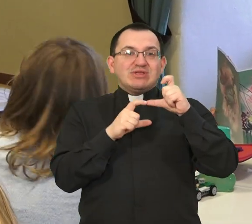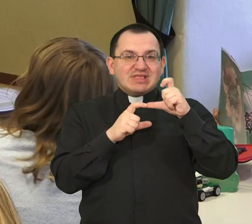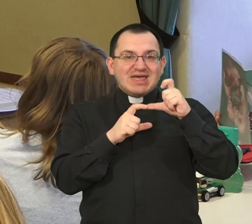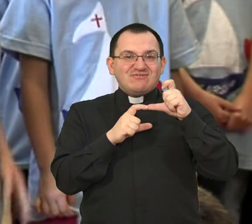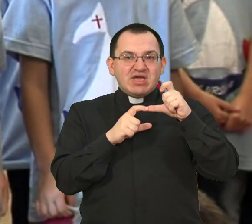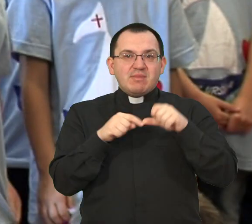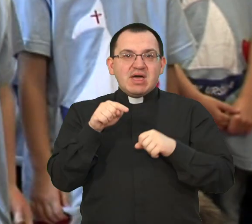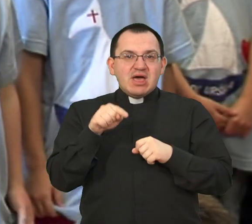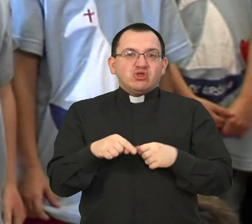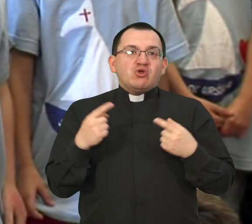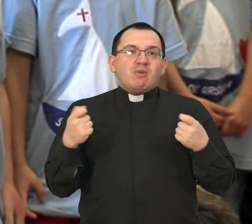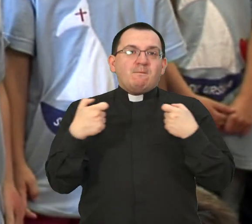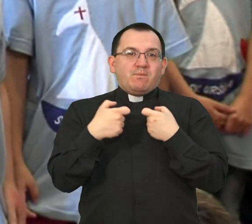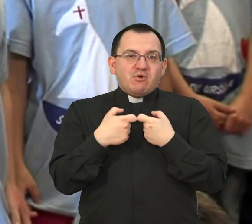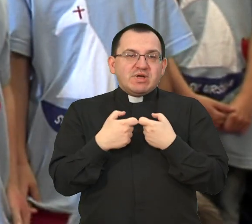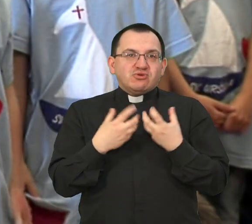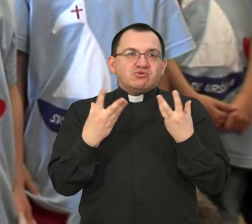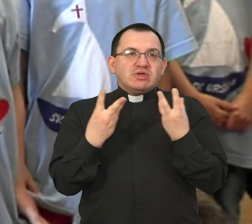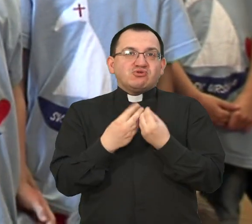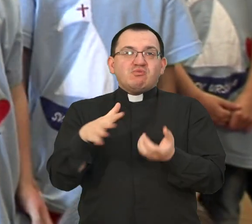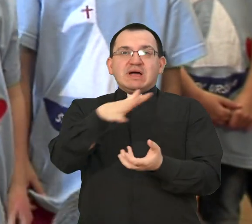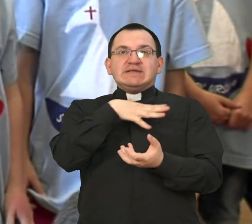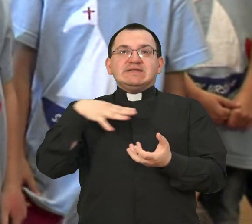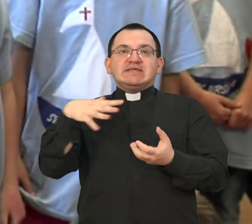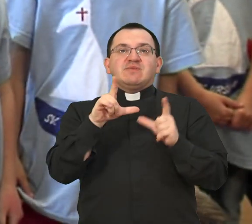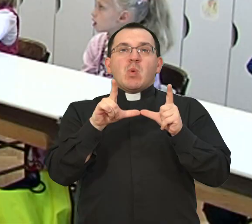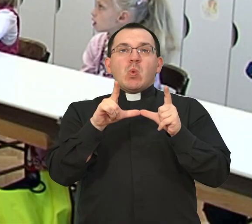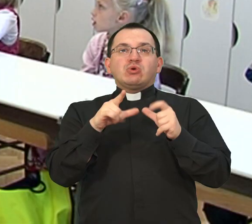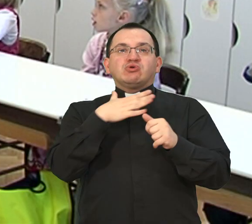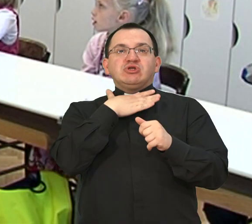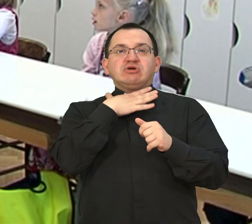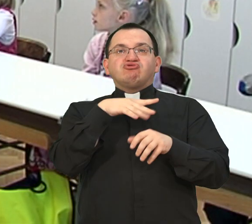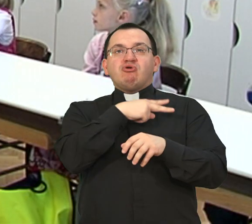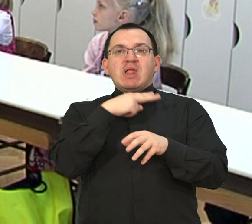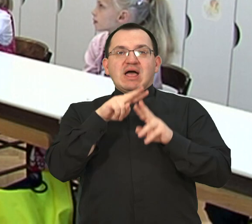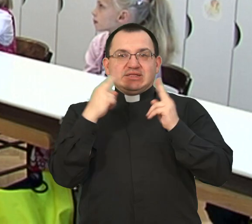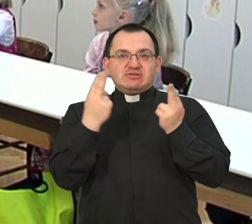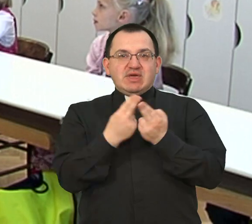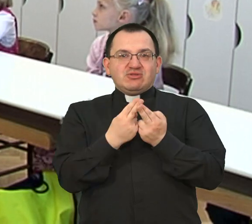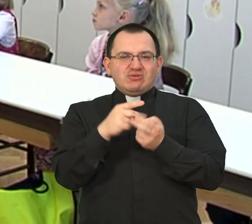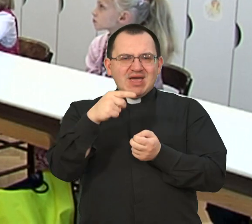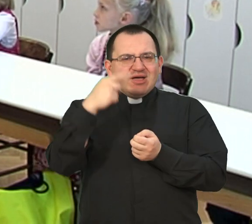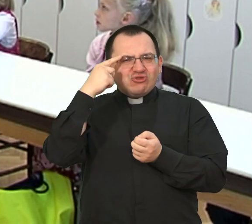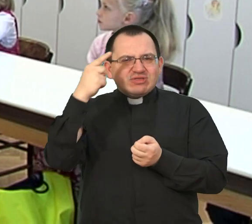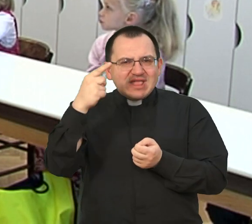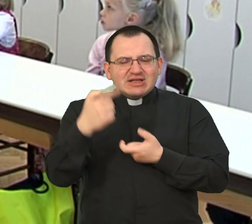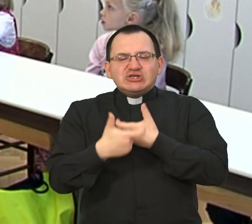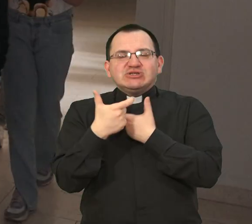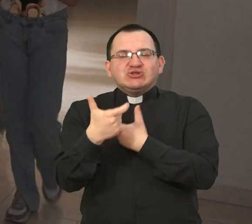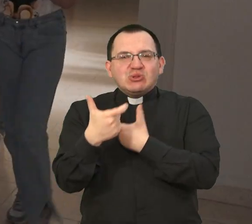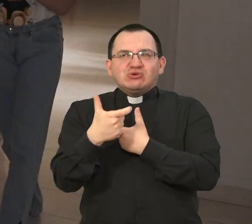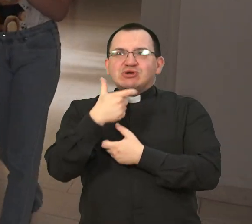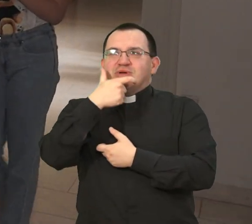ih na jedan poseban način povezuje sa svim uršulinskim školama širom svijeta. Geslo znači